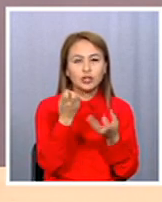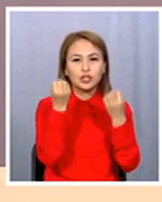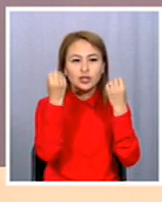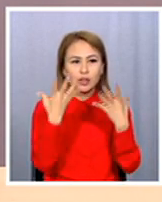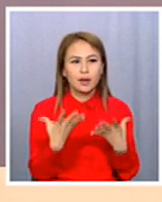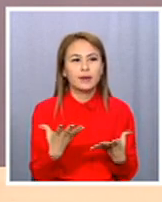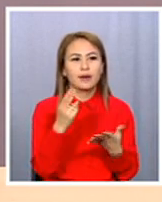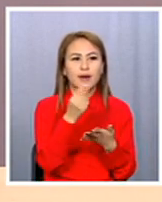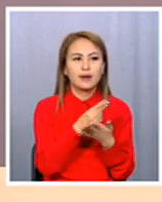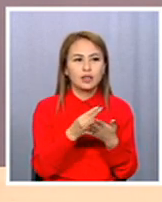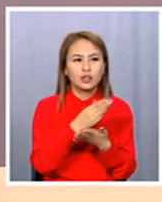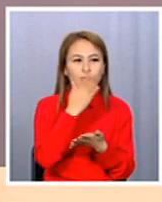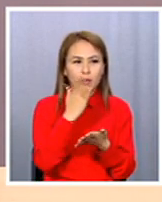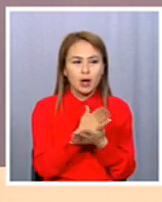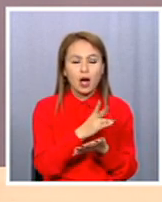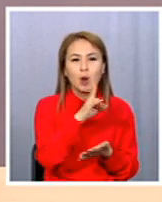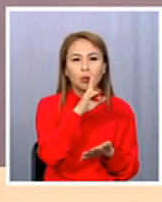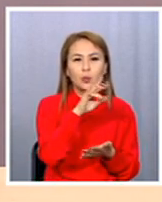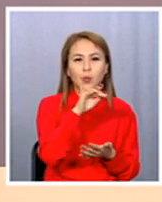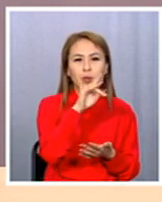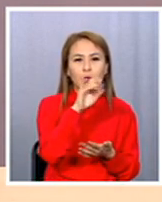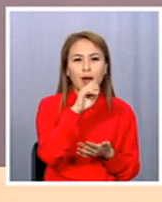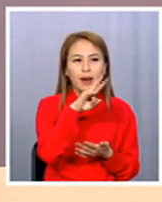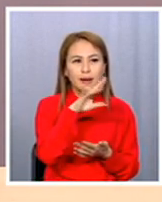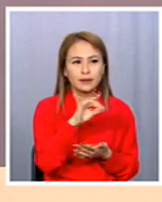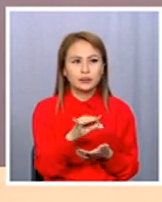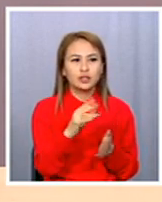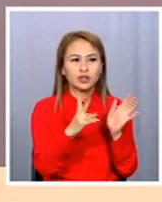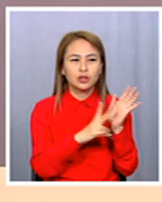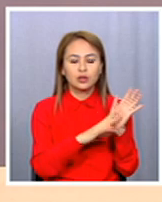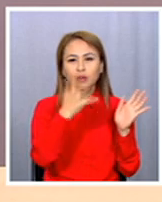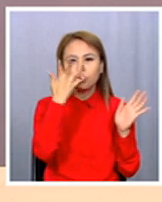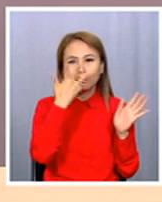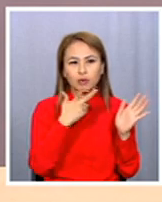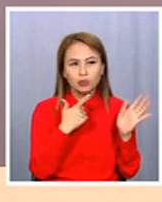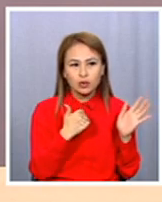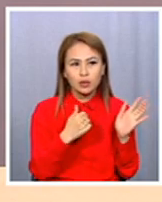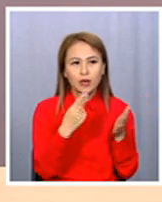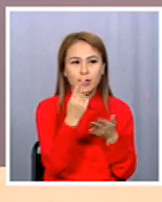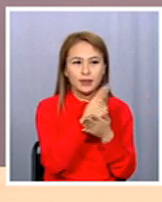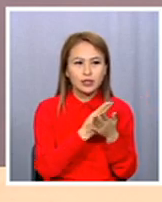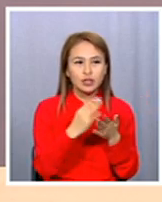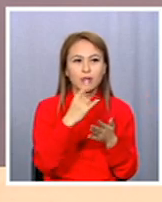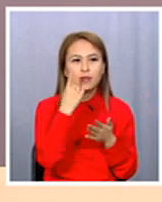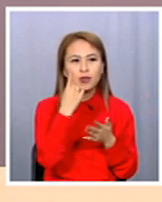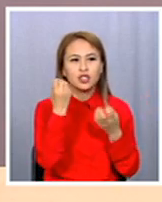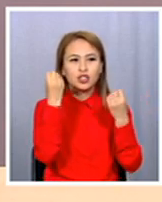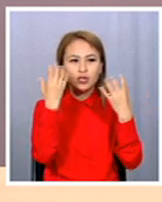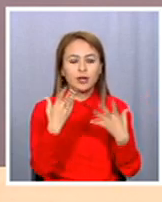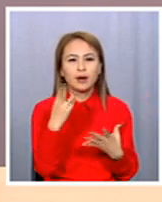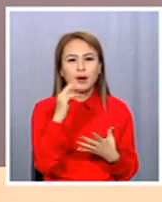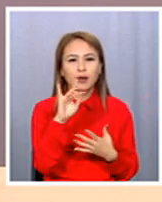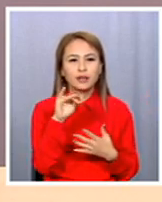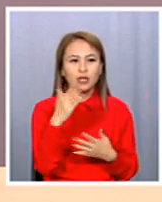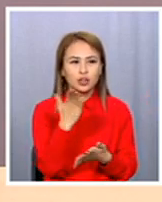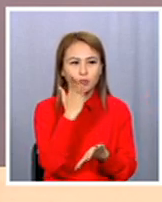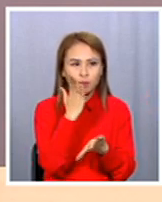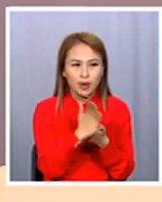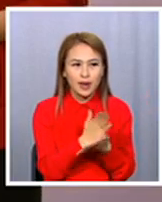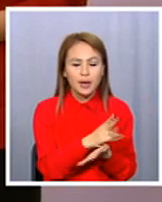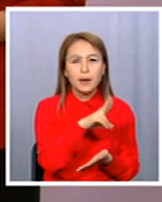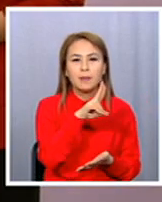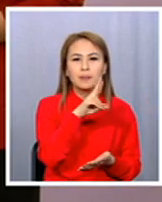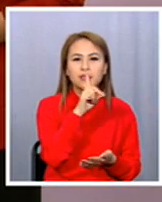бар. Ал Нұралиде 7 түрлі түсті қарындаш және 1 жай қарындаш бар. Зере